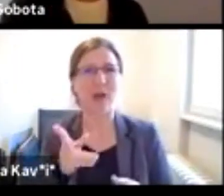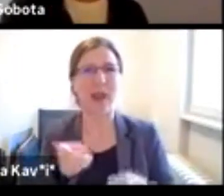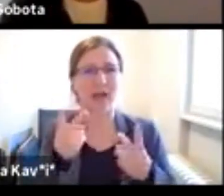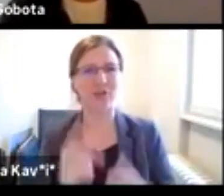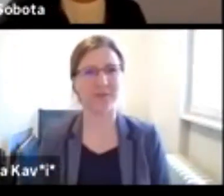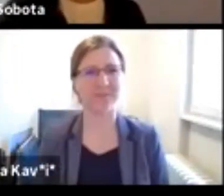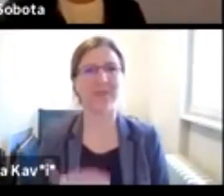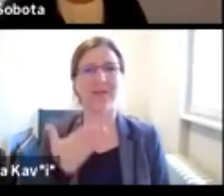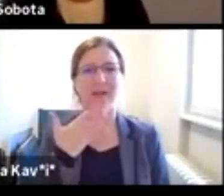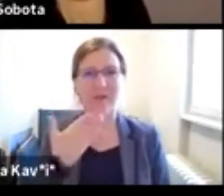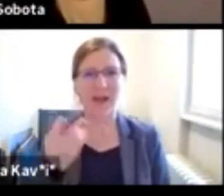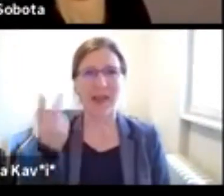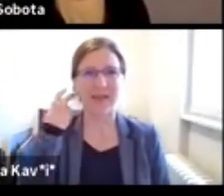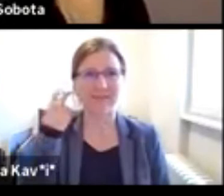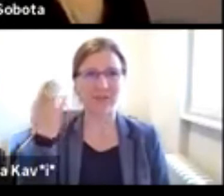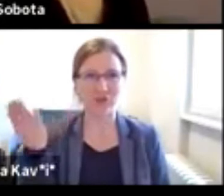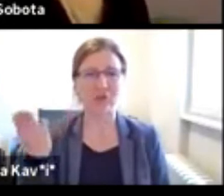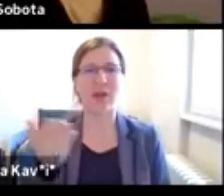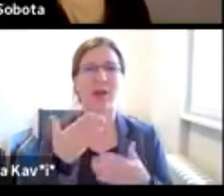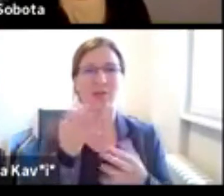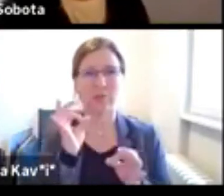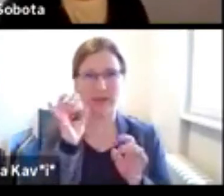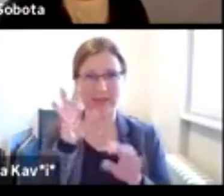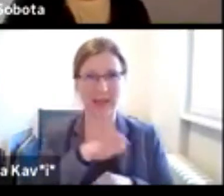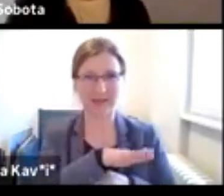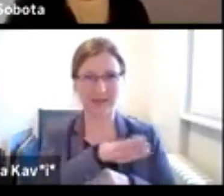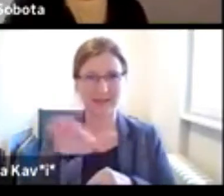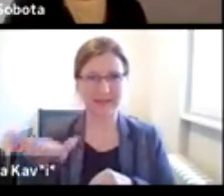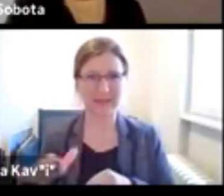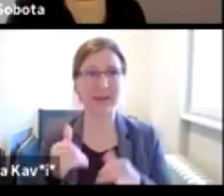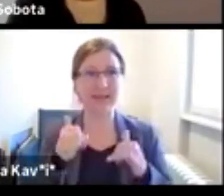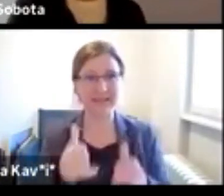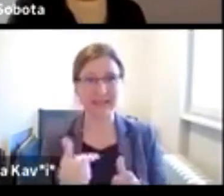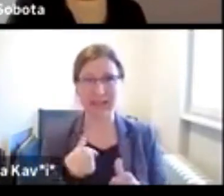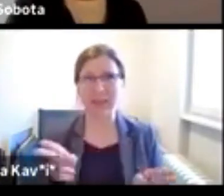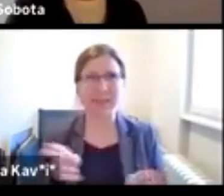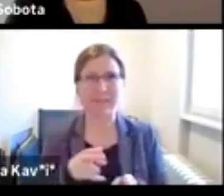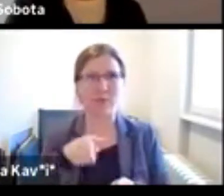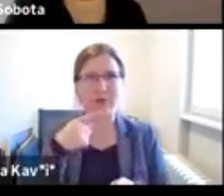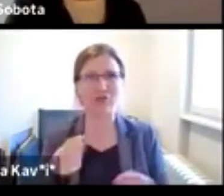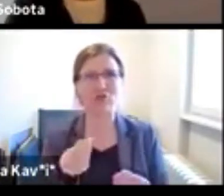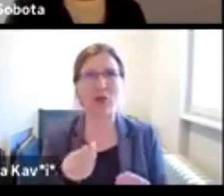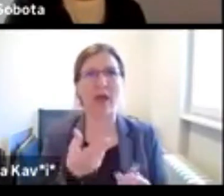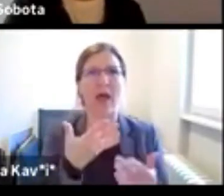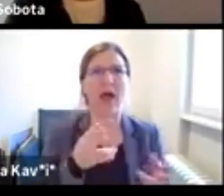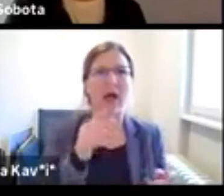Hvala Višnja, dobar dan svima. Ovog časa ne mogu se odlučiti što će mi biti lakše.